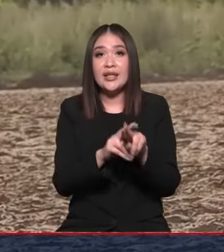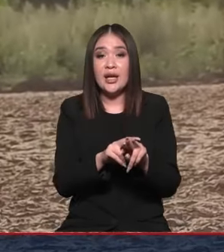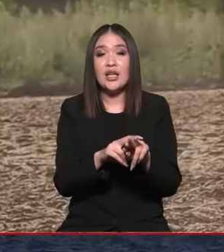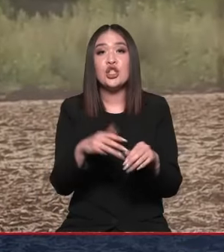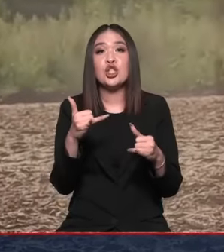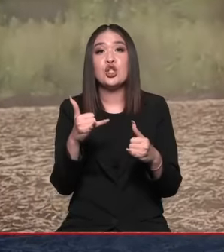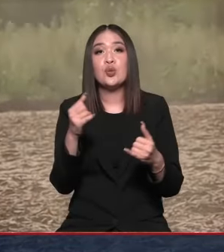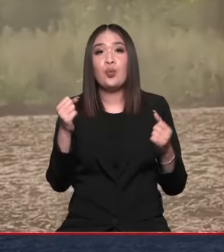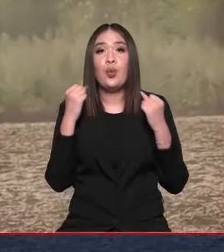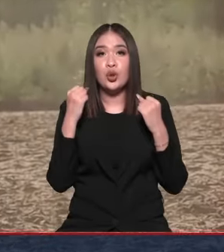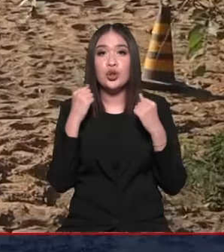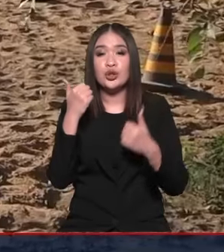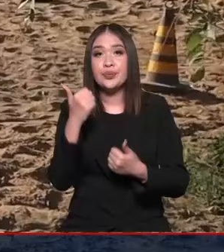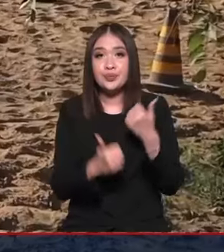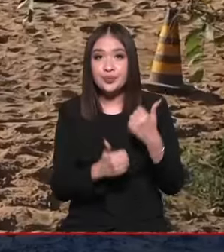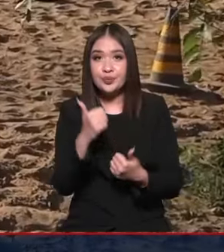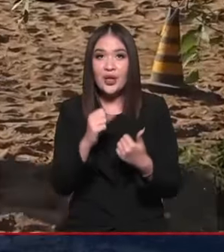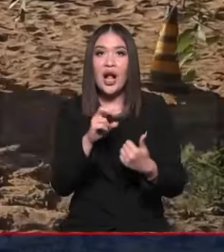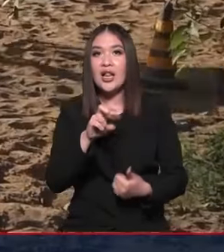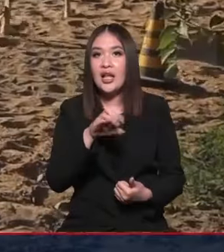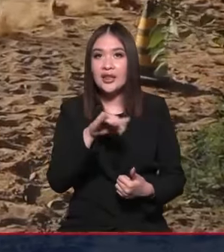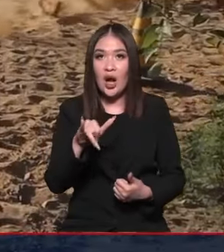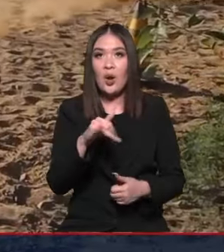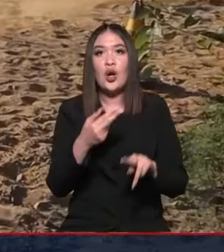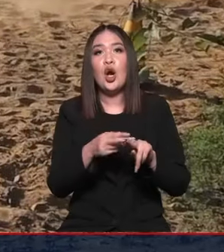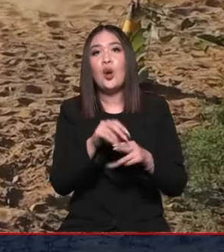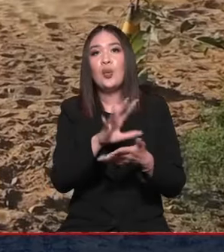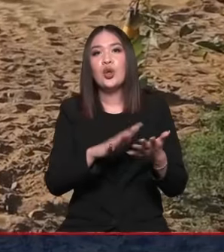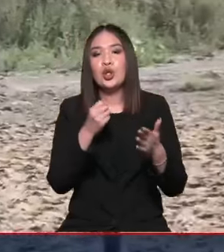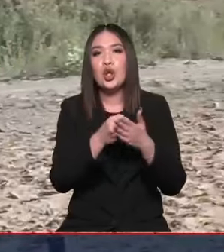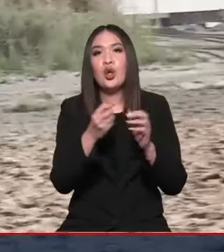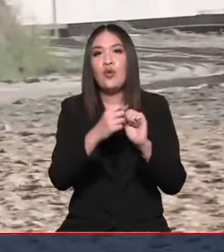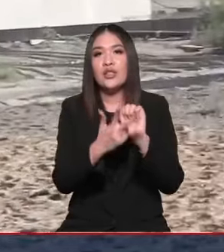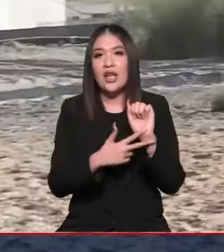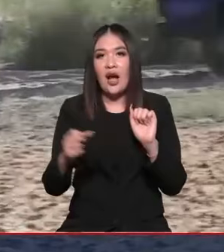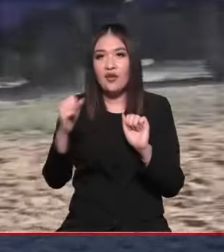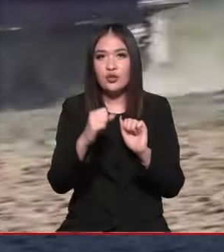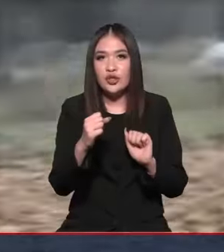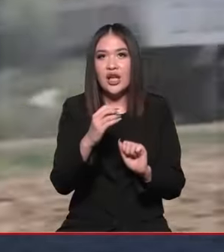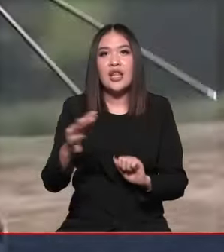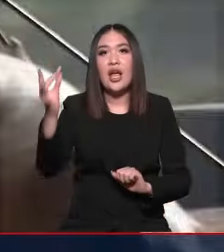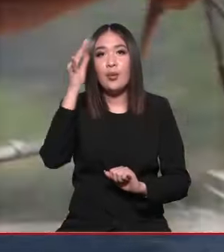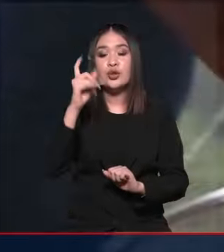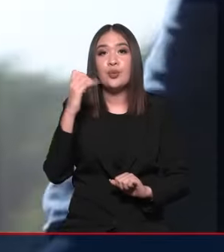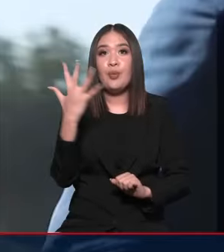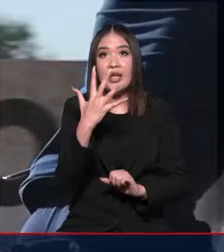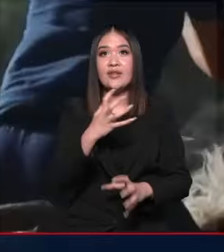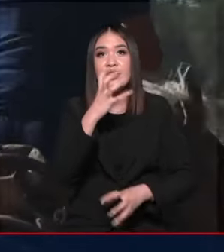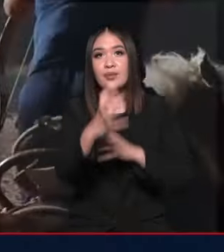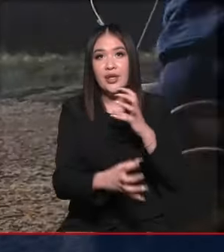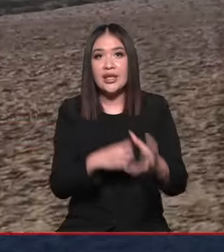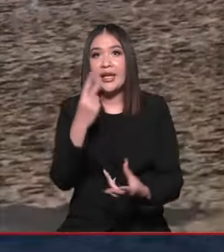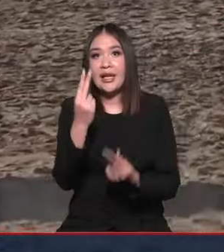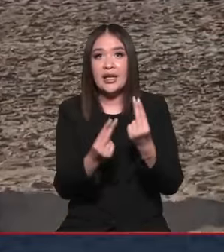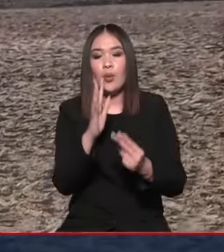на тренировочных сборах в предгорьях Алатау. Продлятся они до 18 августа. Напомню, 5-е всемирные игры